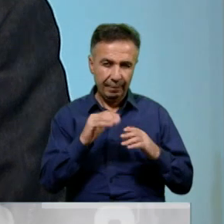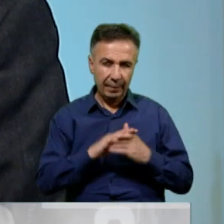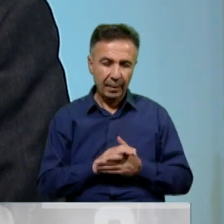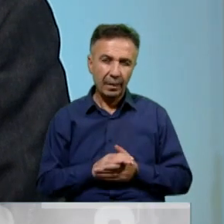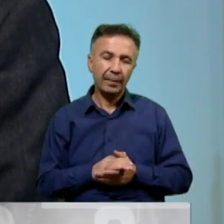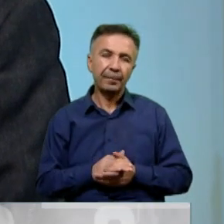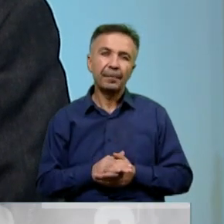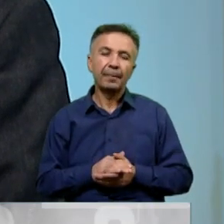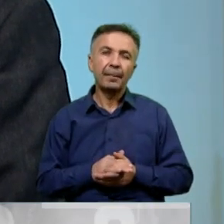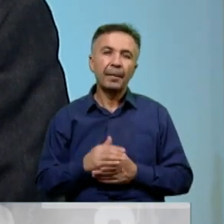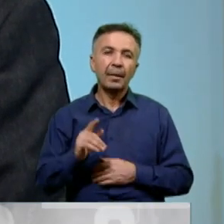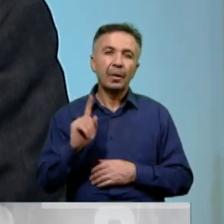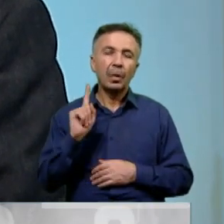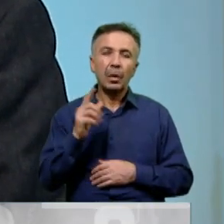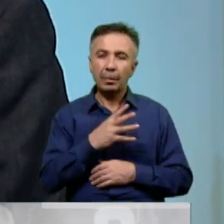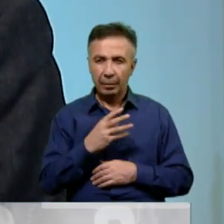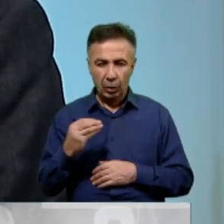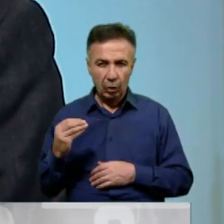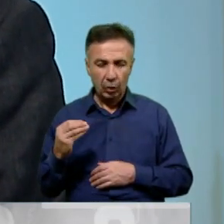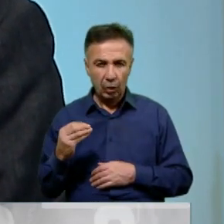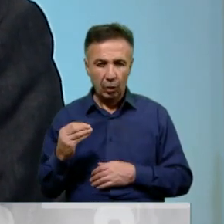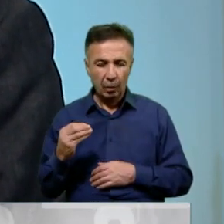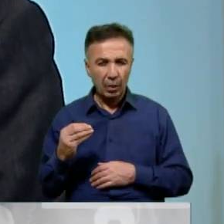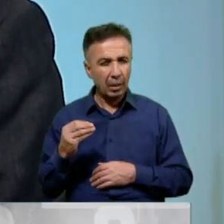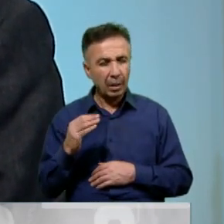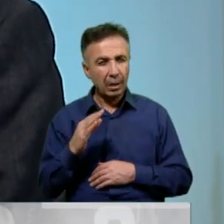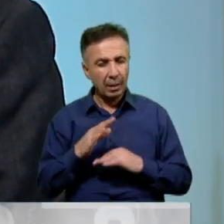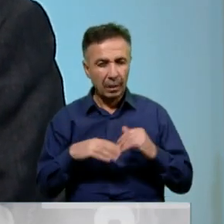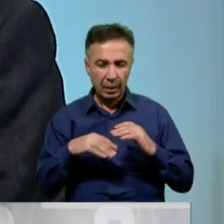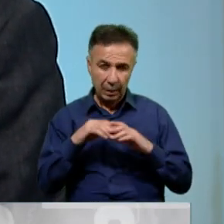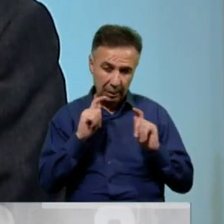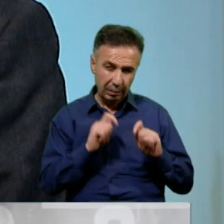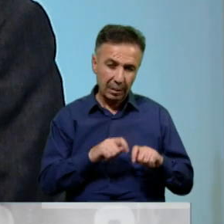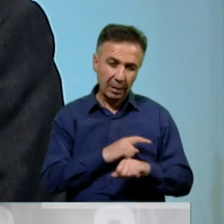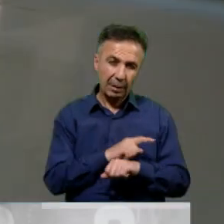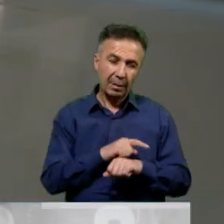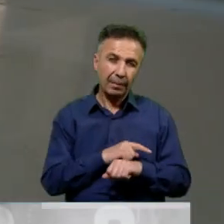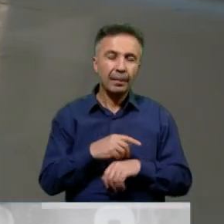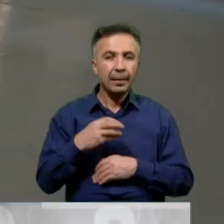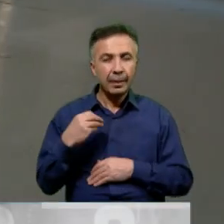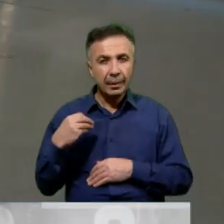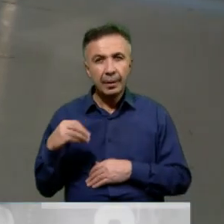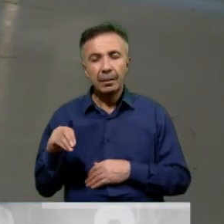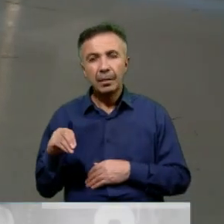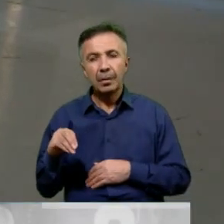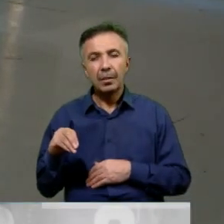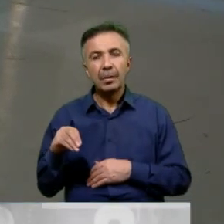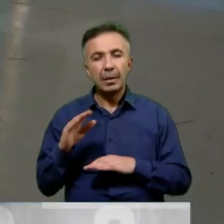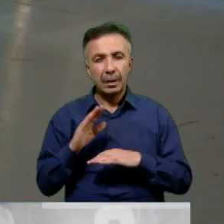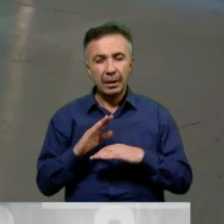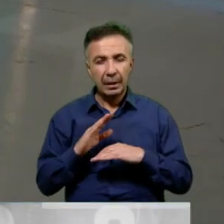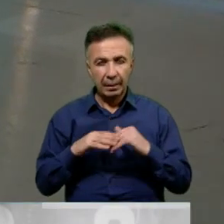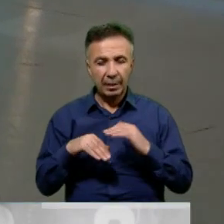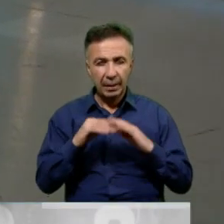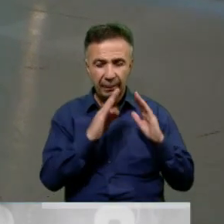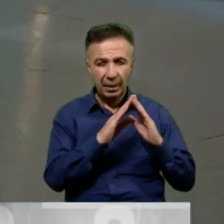10 milyona bali oldu. O takdirde satmak üzere yapılan o villanın, efendim